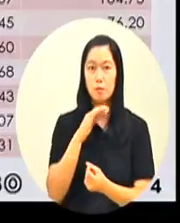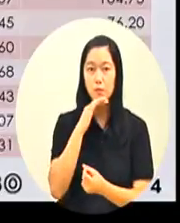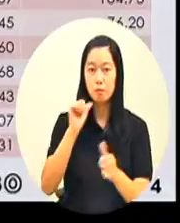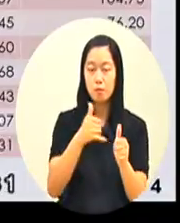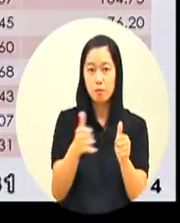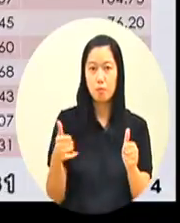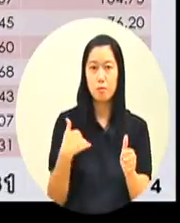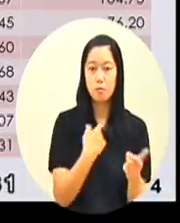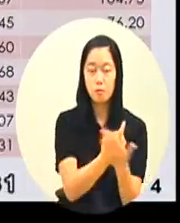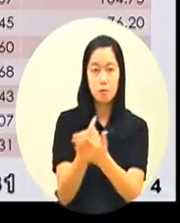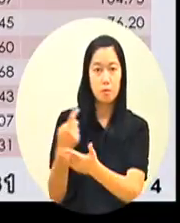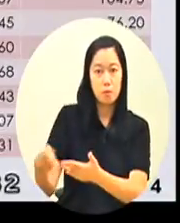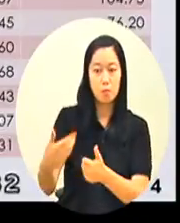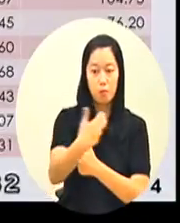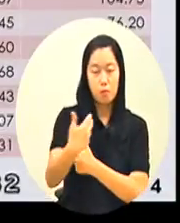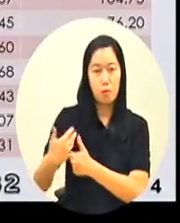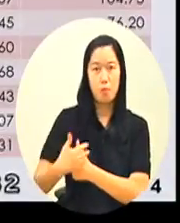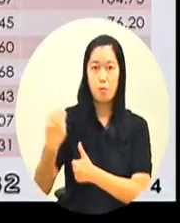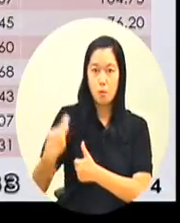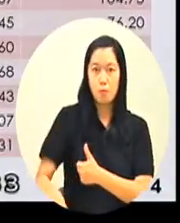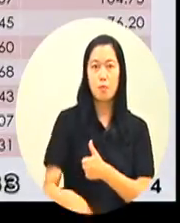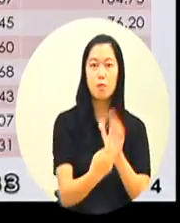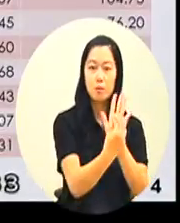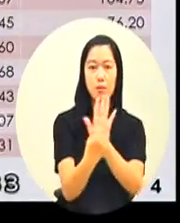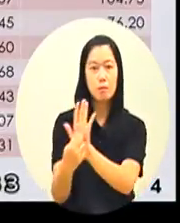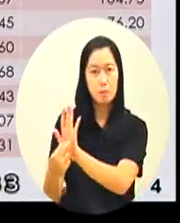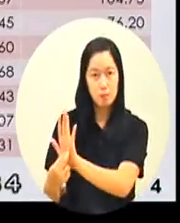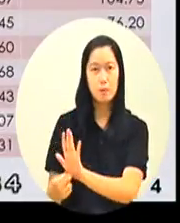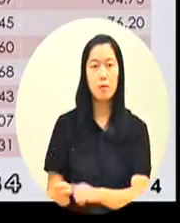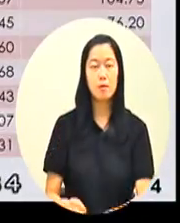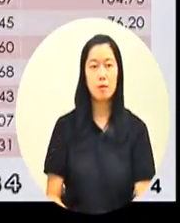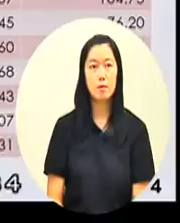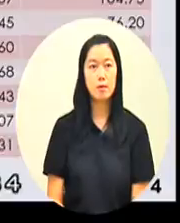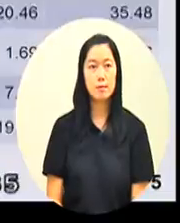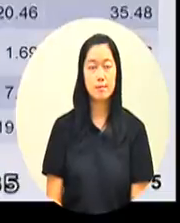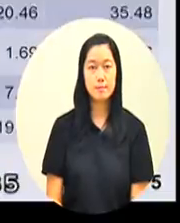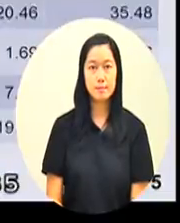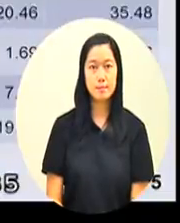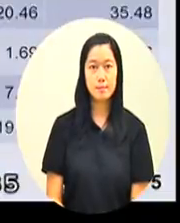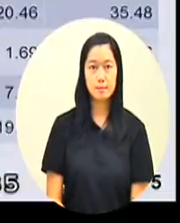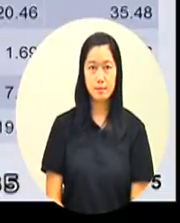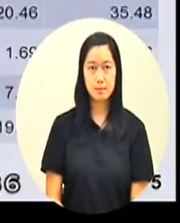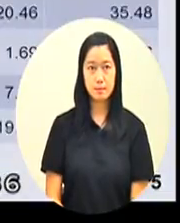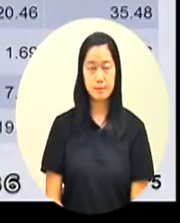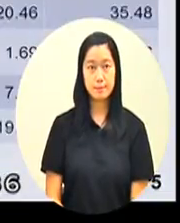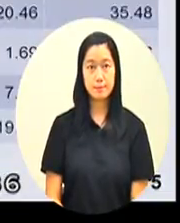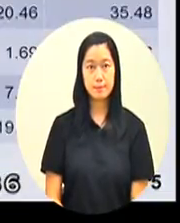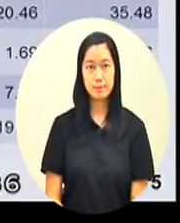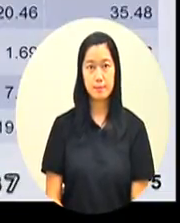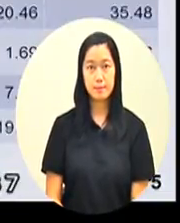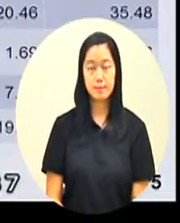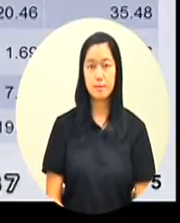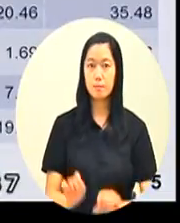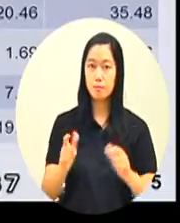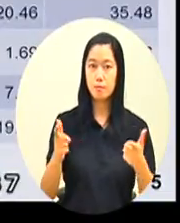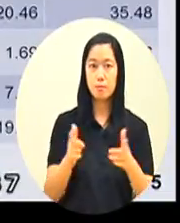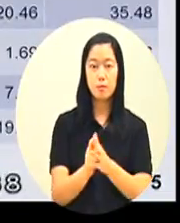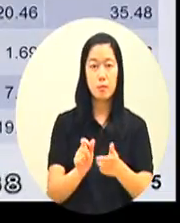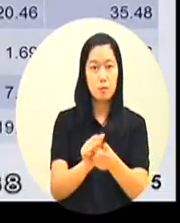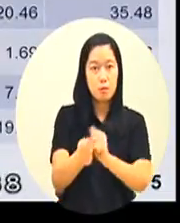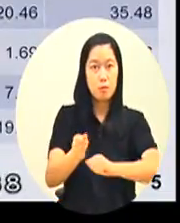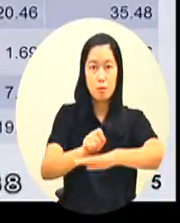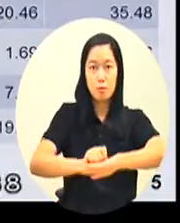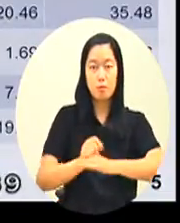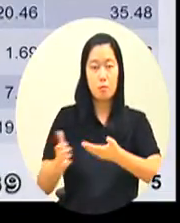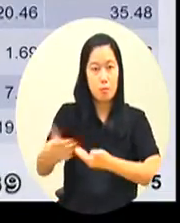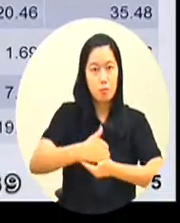所垂询的时候我再分别说明。好，接下来那非税客收入的部分包